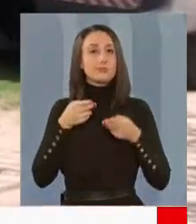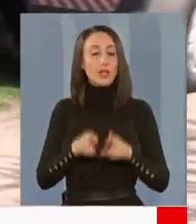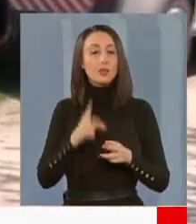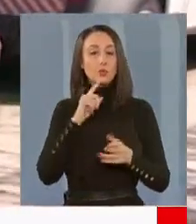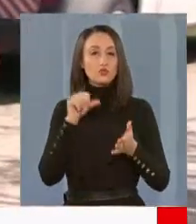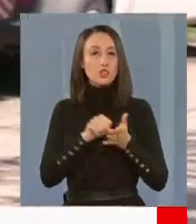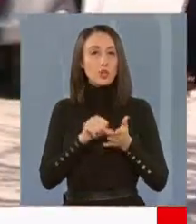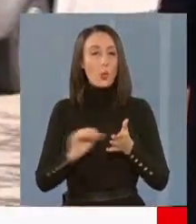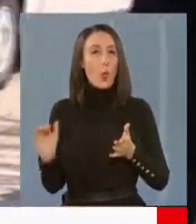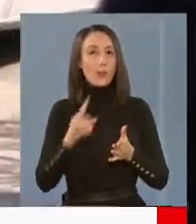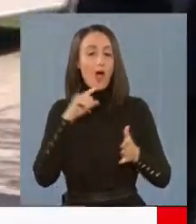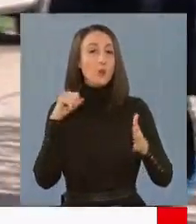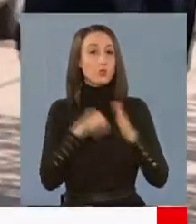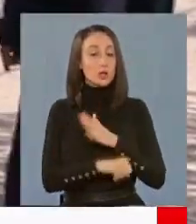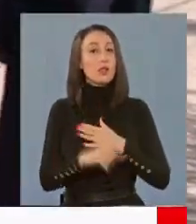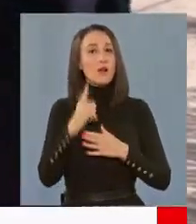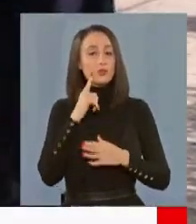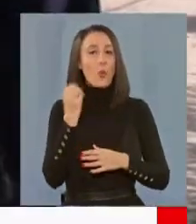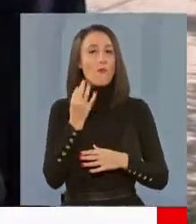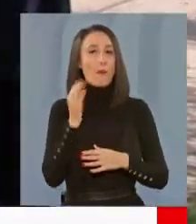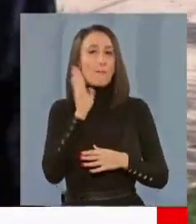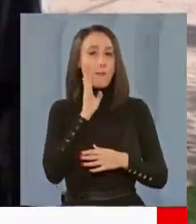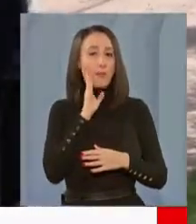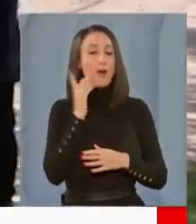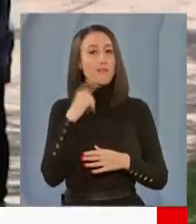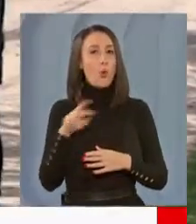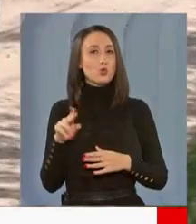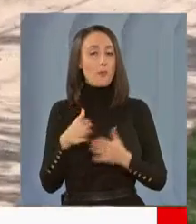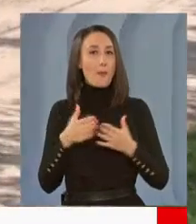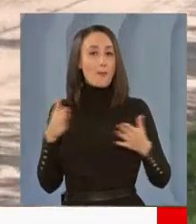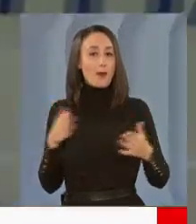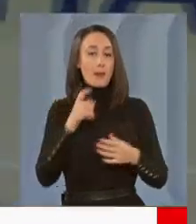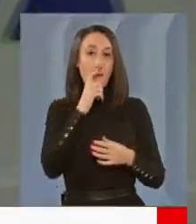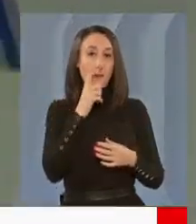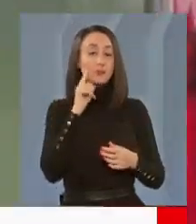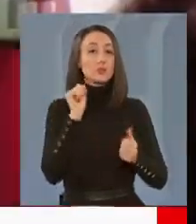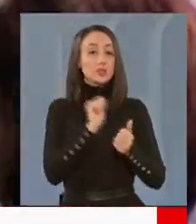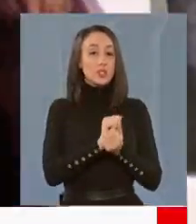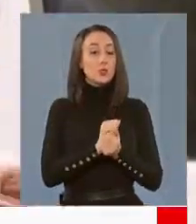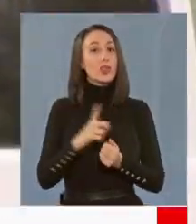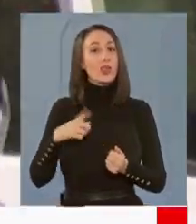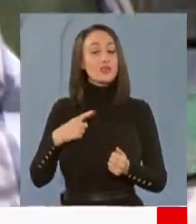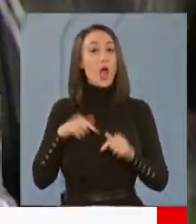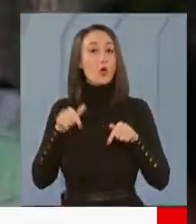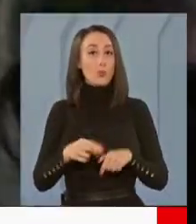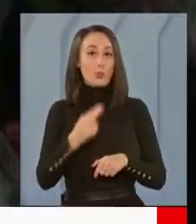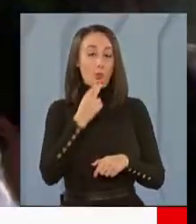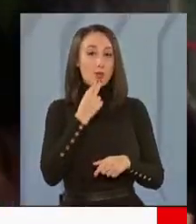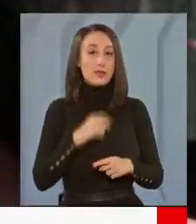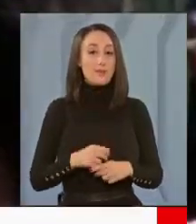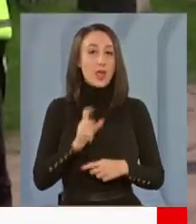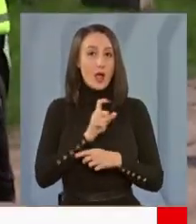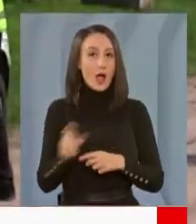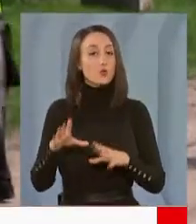la un centru pentru minori abuzați ar fi fost Orfan de mamă și mai avea o soră mai mare bărbatul a fost reținut și se află în custodia polițiștilor